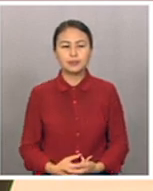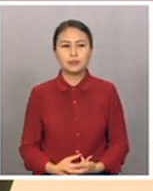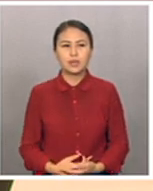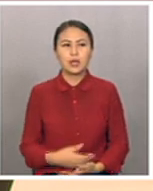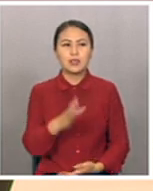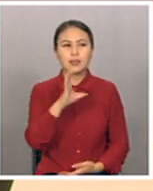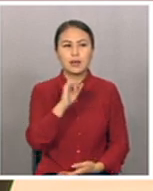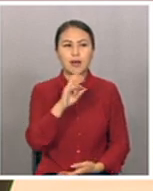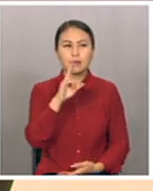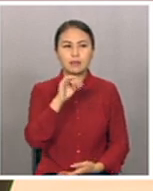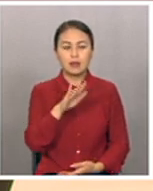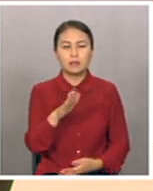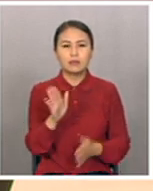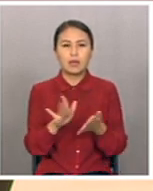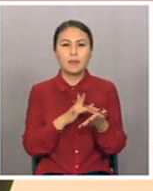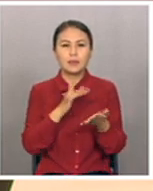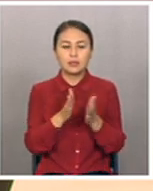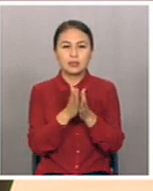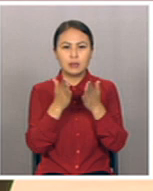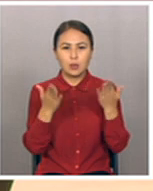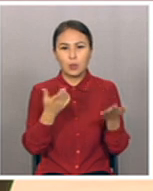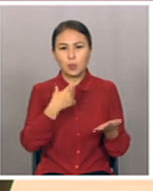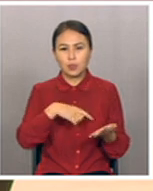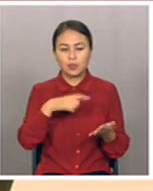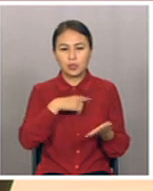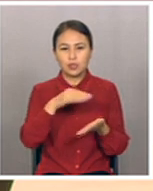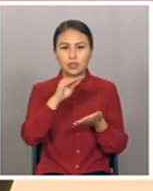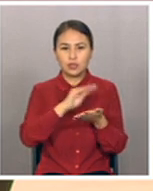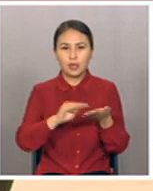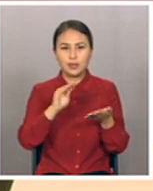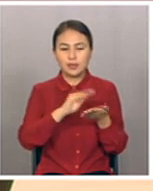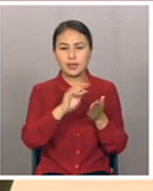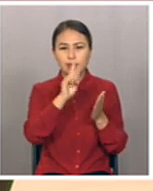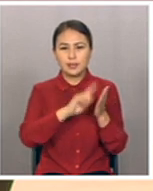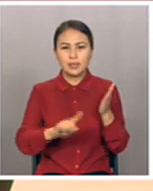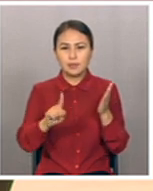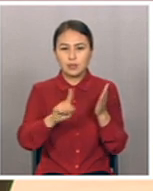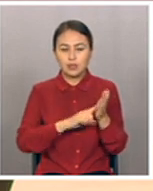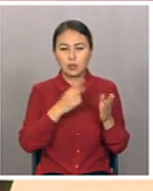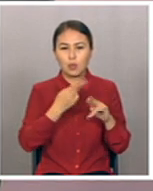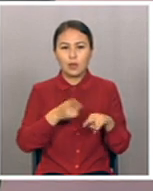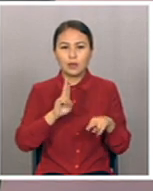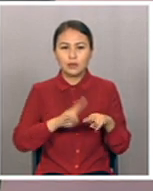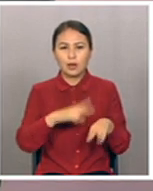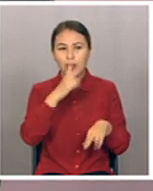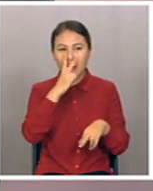Санат сәуленің дәптеріне өзінің жазғанына сенімсіз болғандықтан қарады.